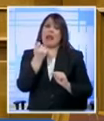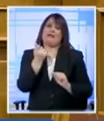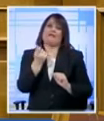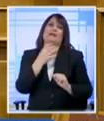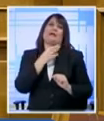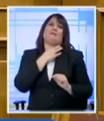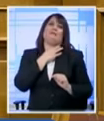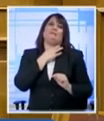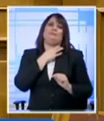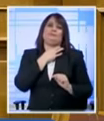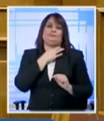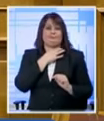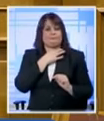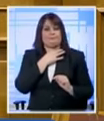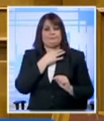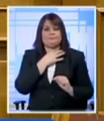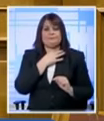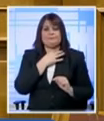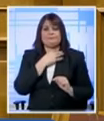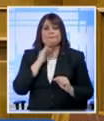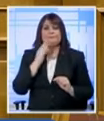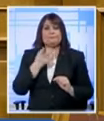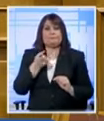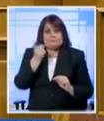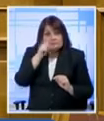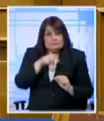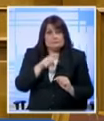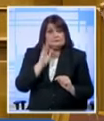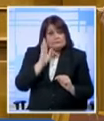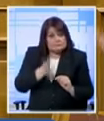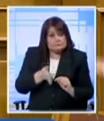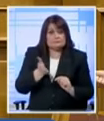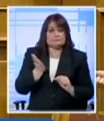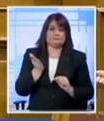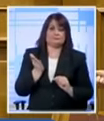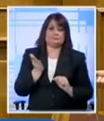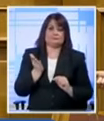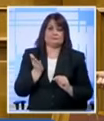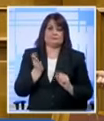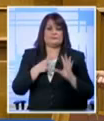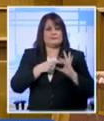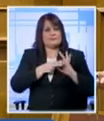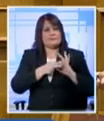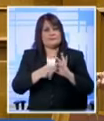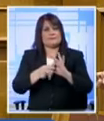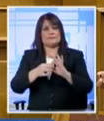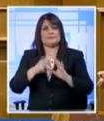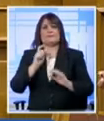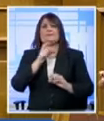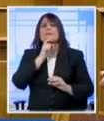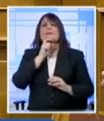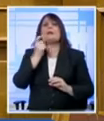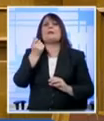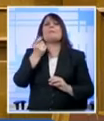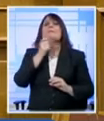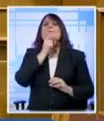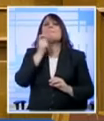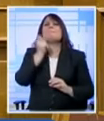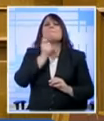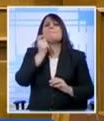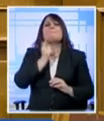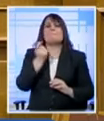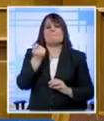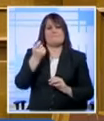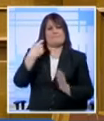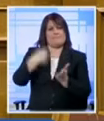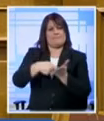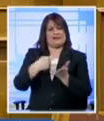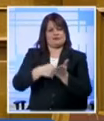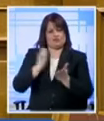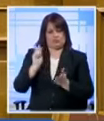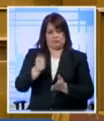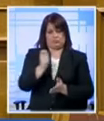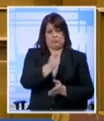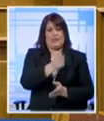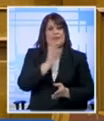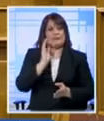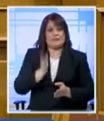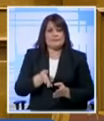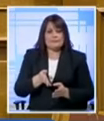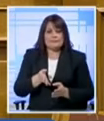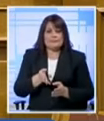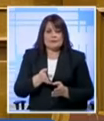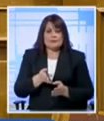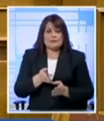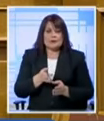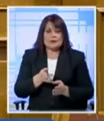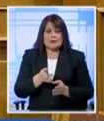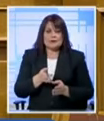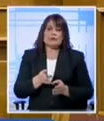θα του δώσουν τη δυνατότητα αύριο το πρωί και να συνεχίσει να πληρώνει μισθούς και συντάξεις, αλλά και κυρίως να είναι